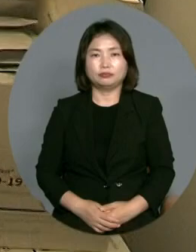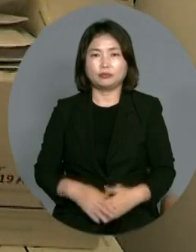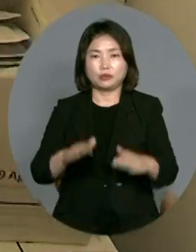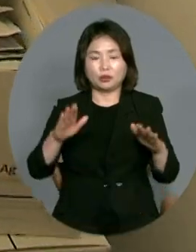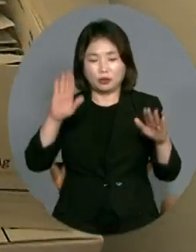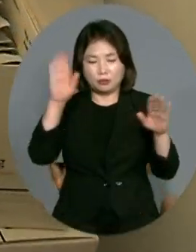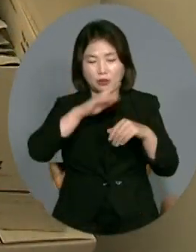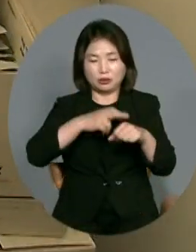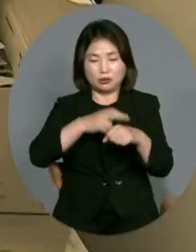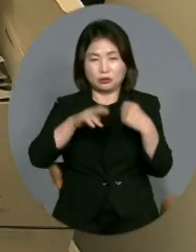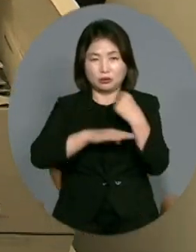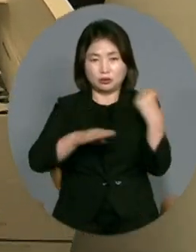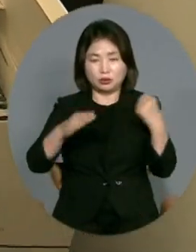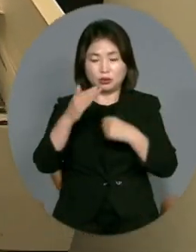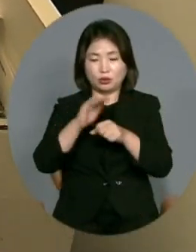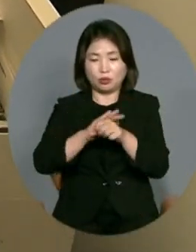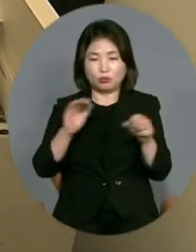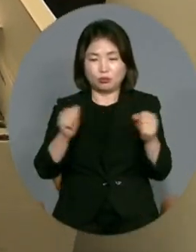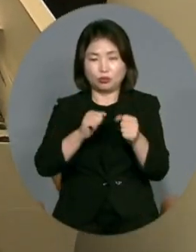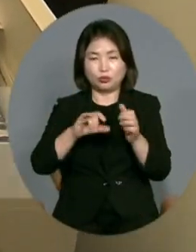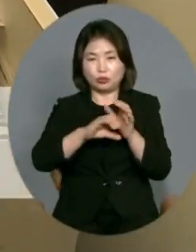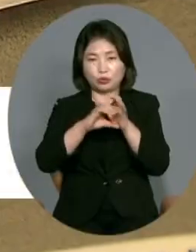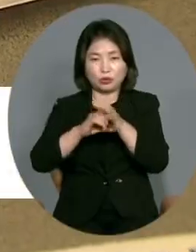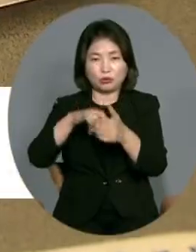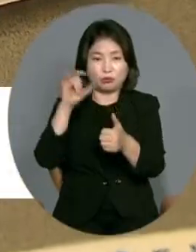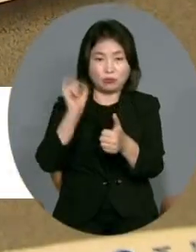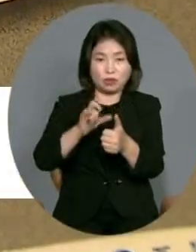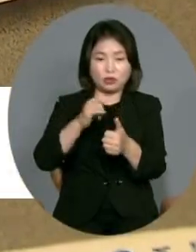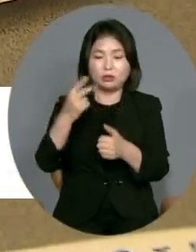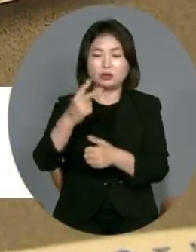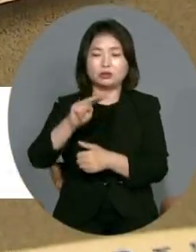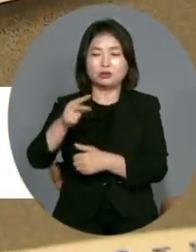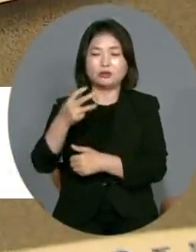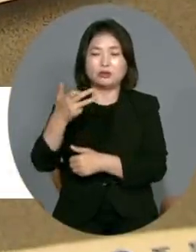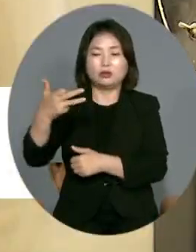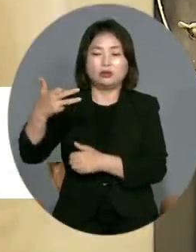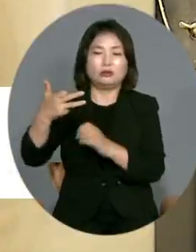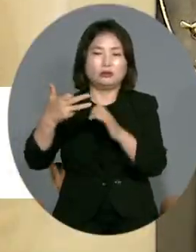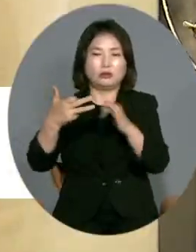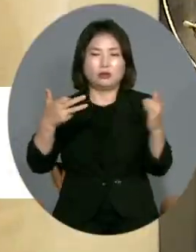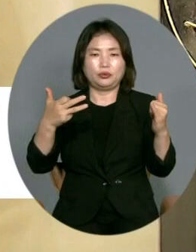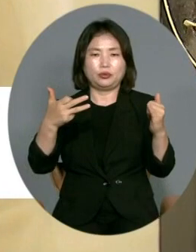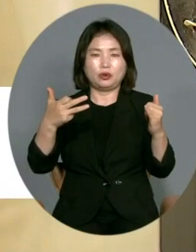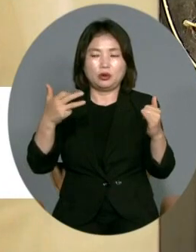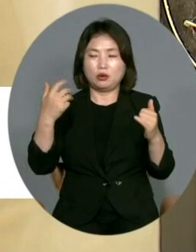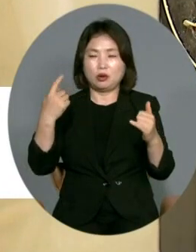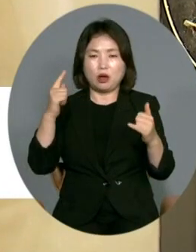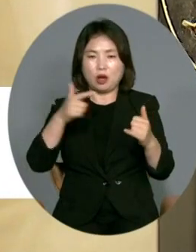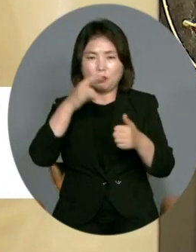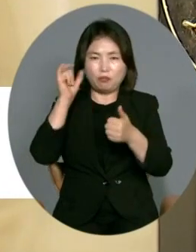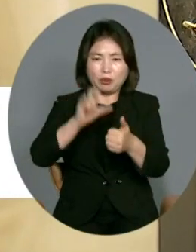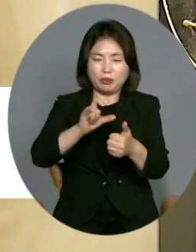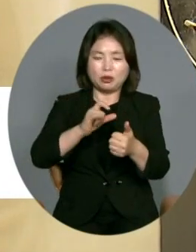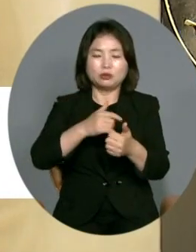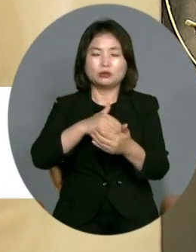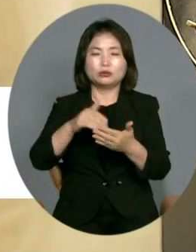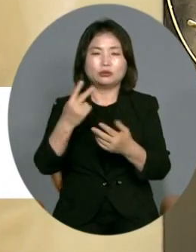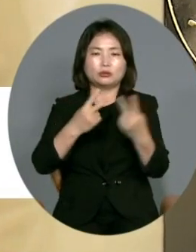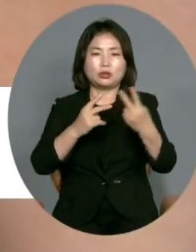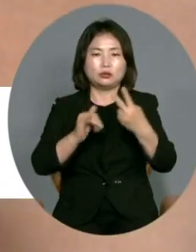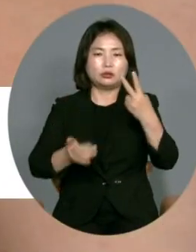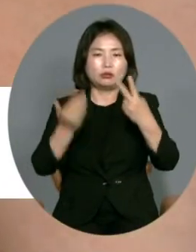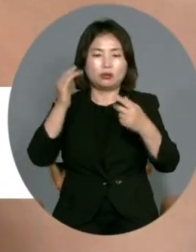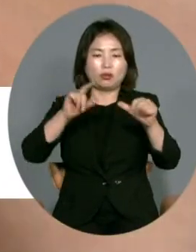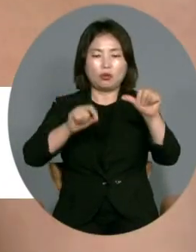오늘 00:00 까지 집계된 경북의 코로나 이고 신규 악진 자는 2200 18명 하루 앞 친자 수가 2천 명을 넘어선 건